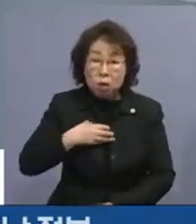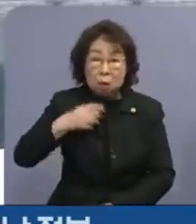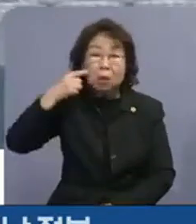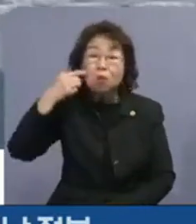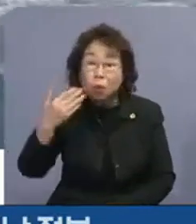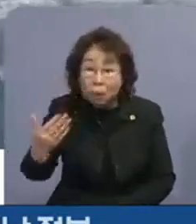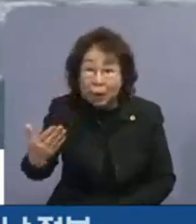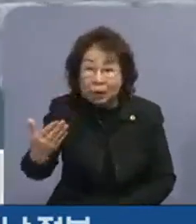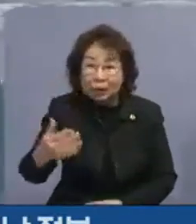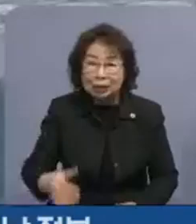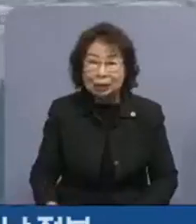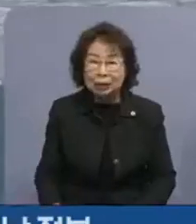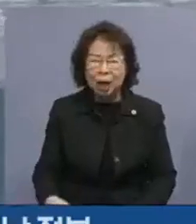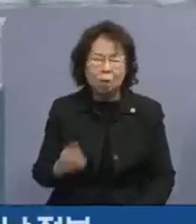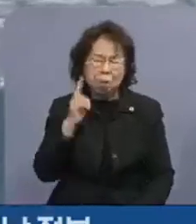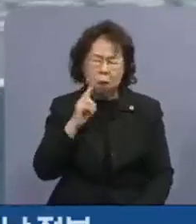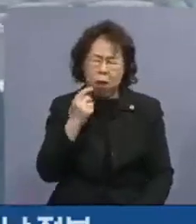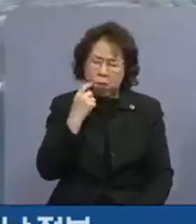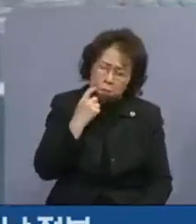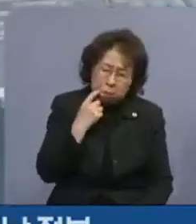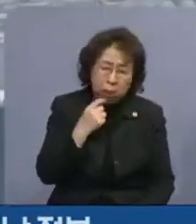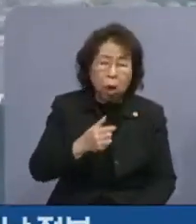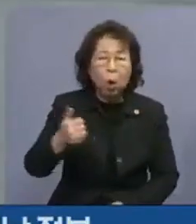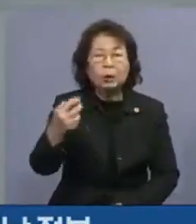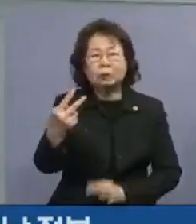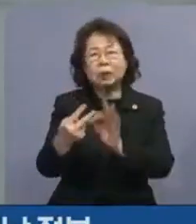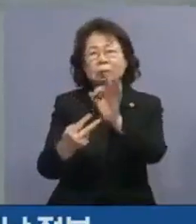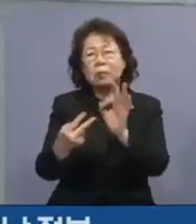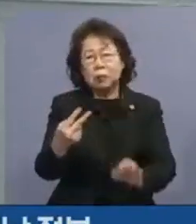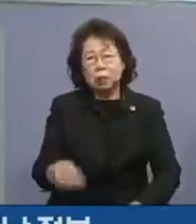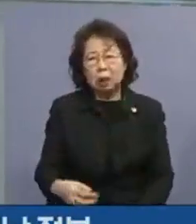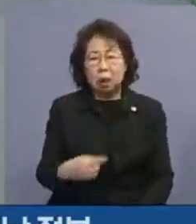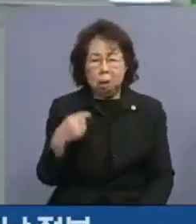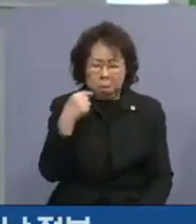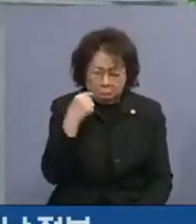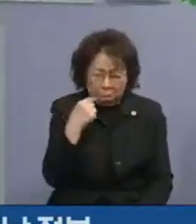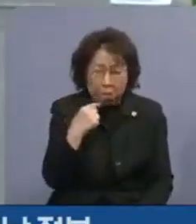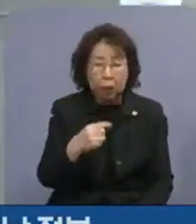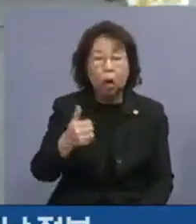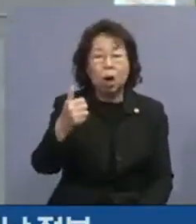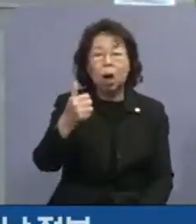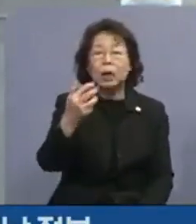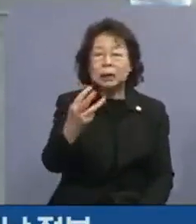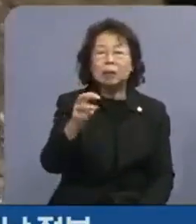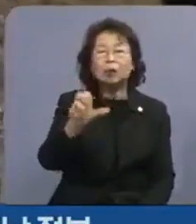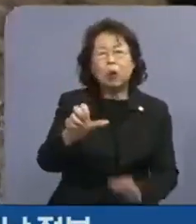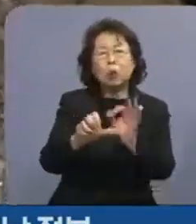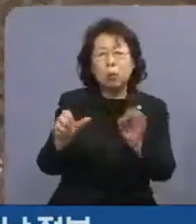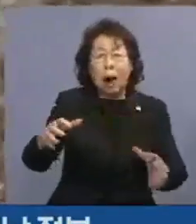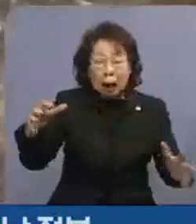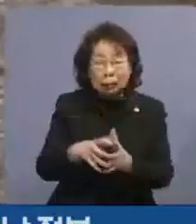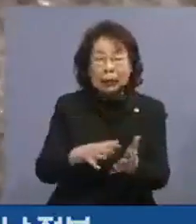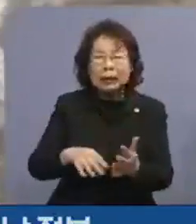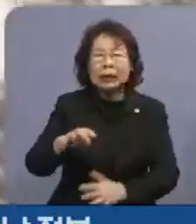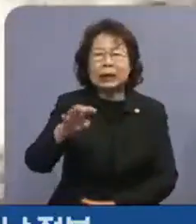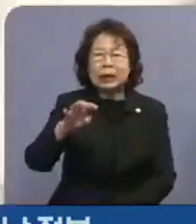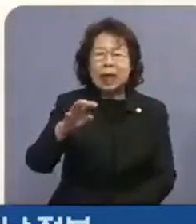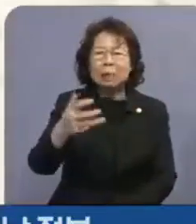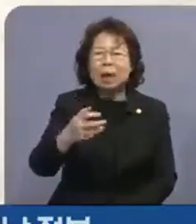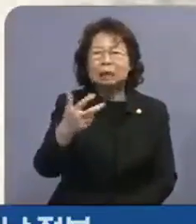물었습니다 매우 심각하다가 52% 심각하다가 35%로 87%가